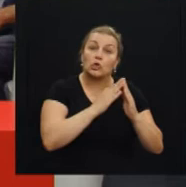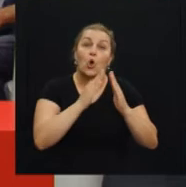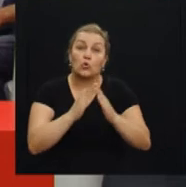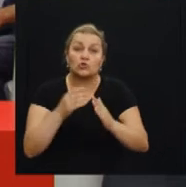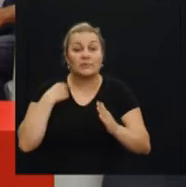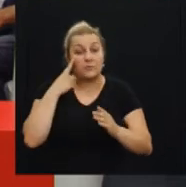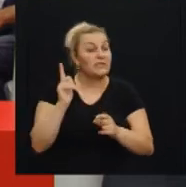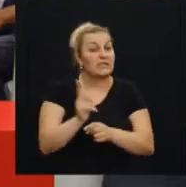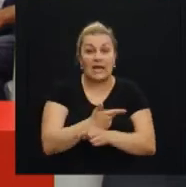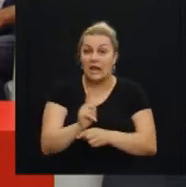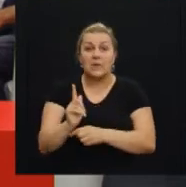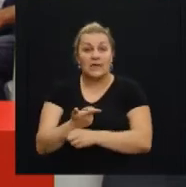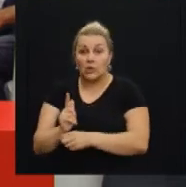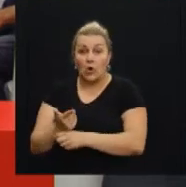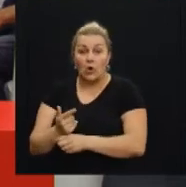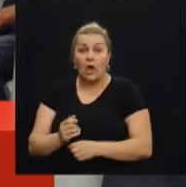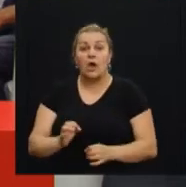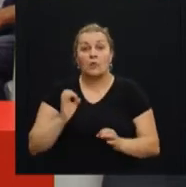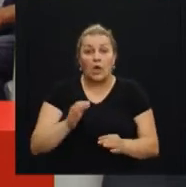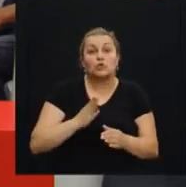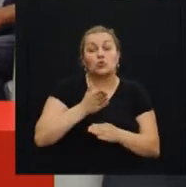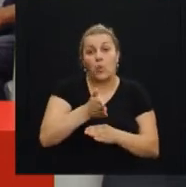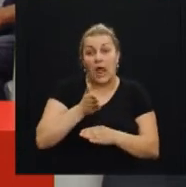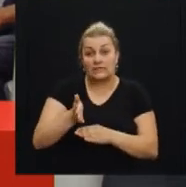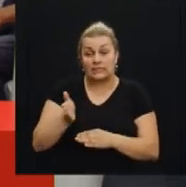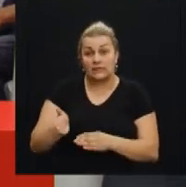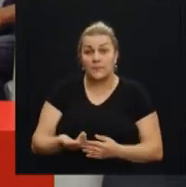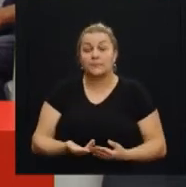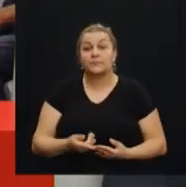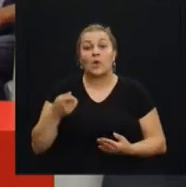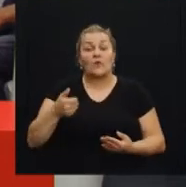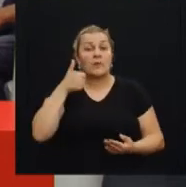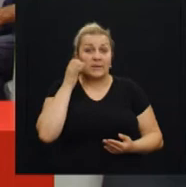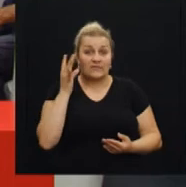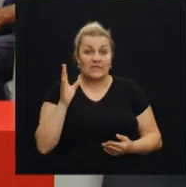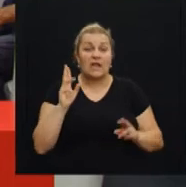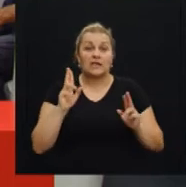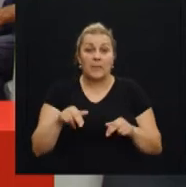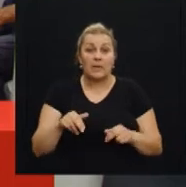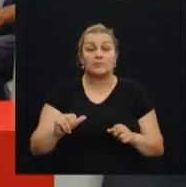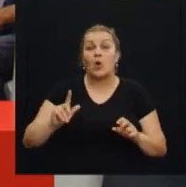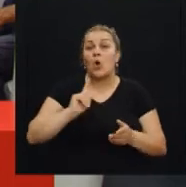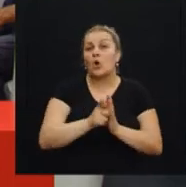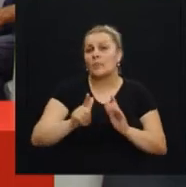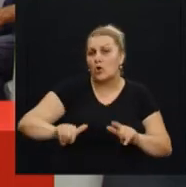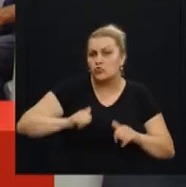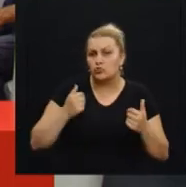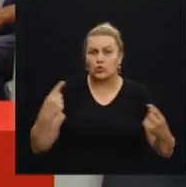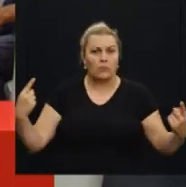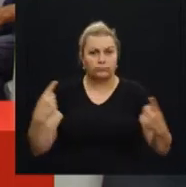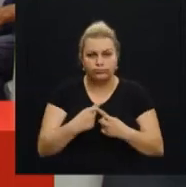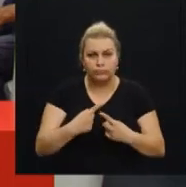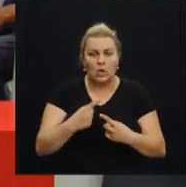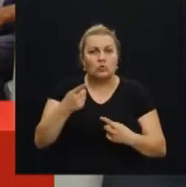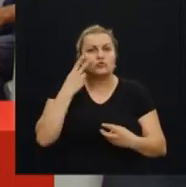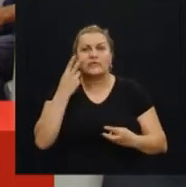da nema nikoga, ono, baš legionarski ušli. I to, taj prvi dan smo imali odmah ujutro okršaj. Oni su vidjeli da